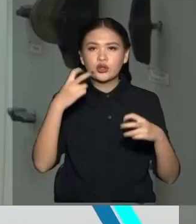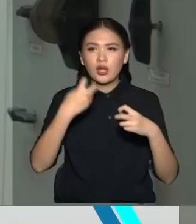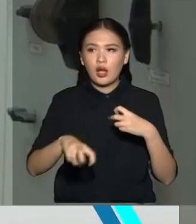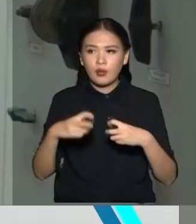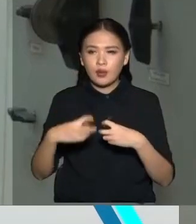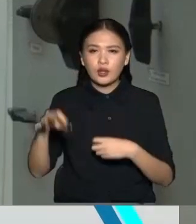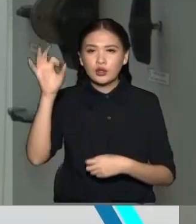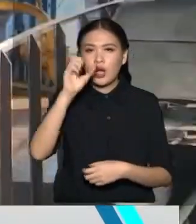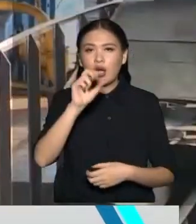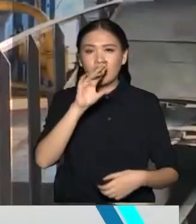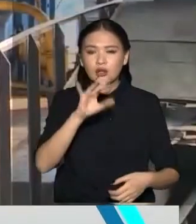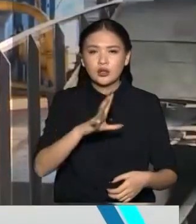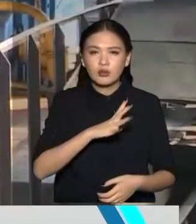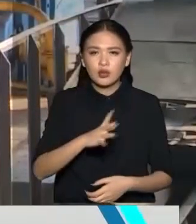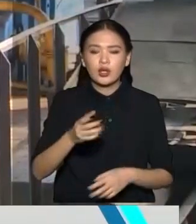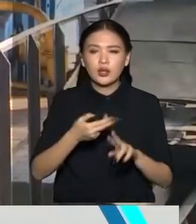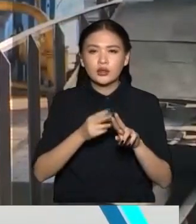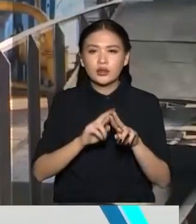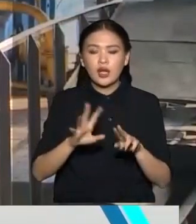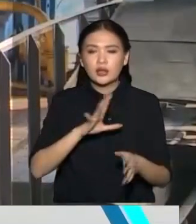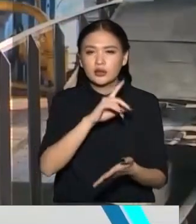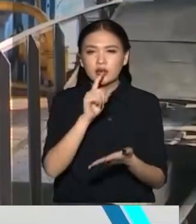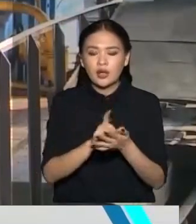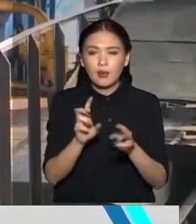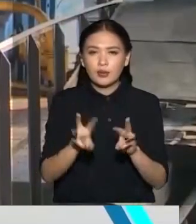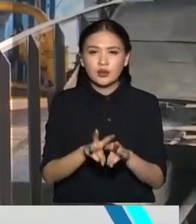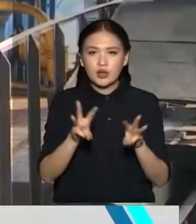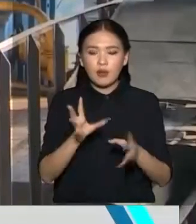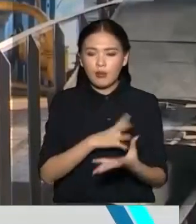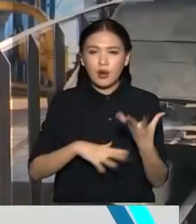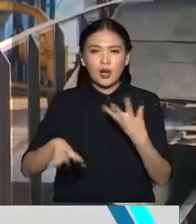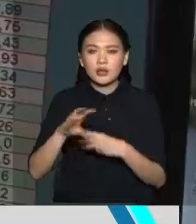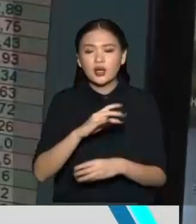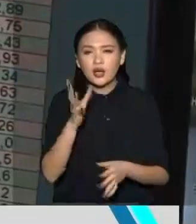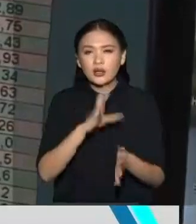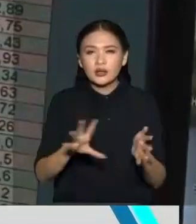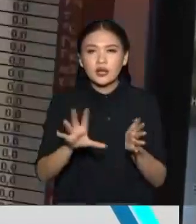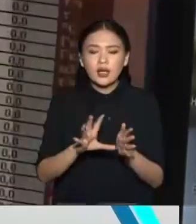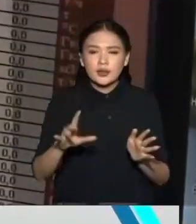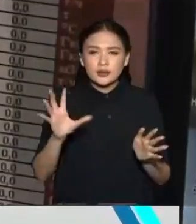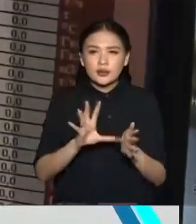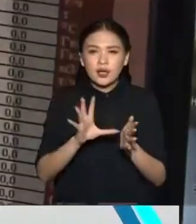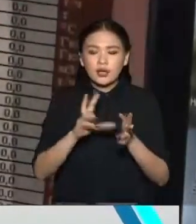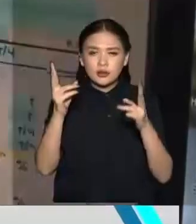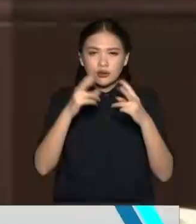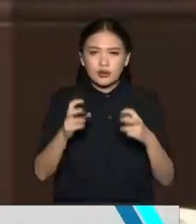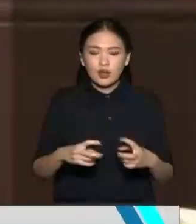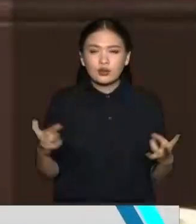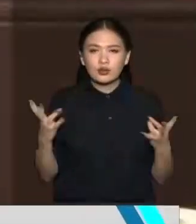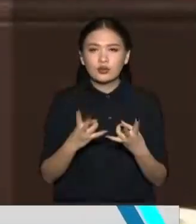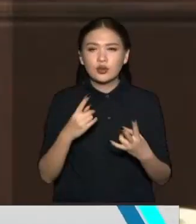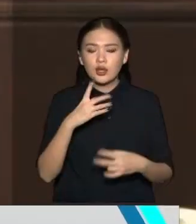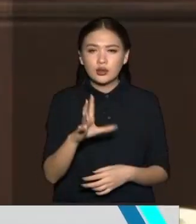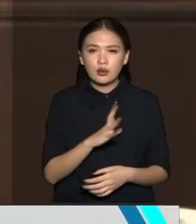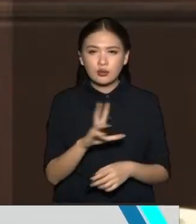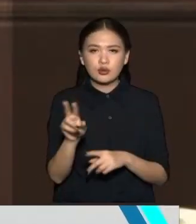жергілікті әкімдіктерге сын. Бүгін үкімет басшысы тиісті министр барлық энергетикалық нысандарға техникалық тексеру жүргізуді тапсырды.